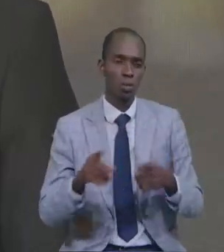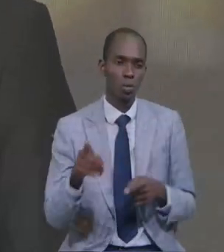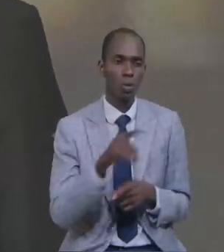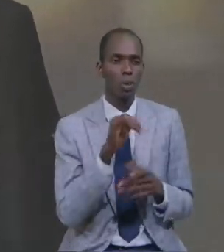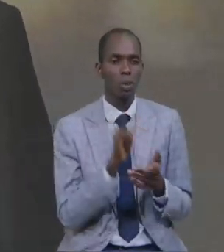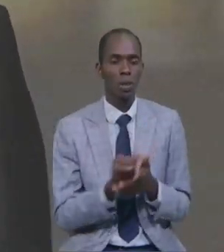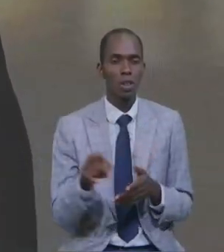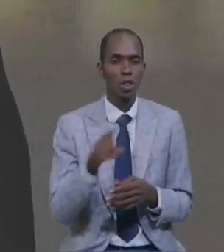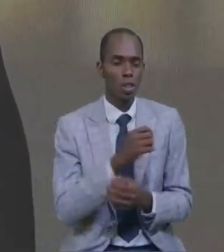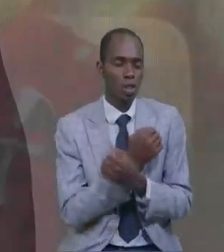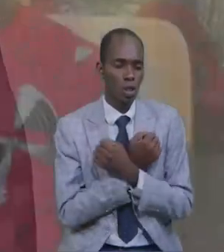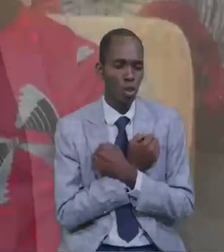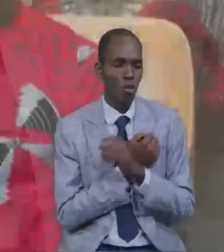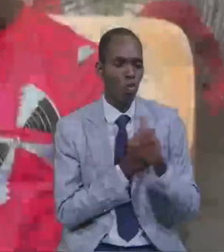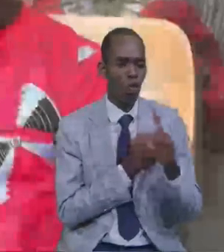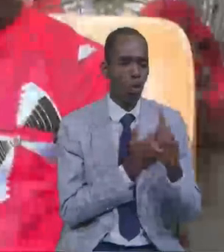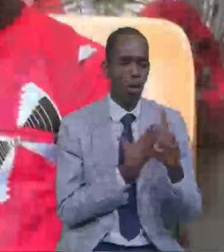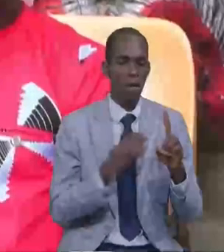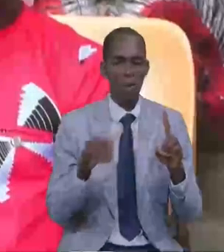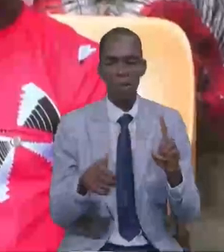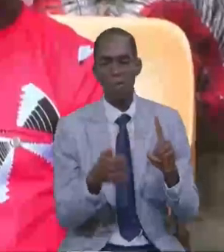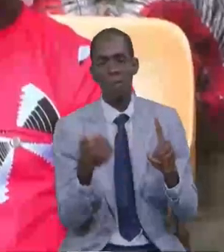Comme je vous ai aimé.